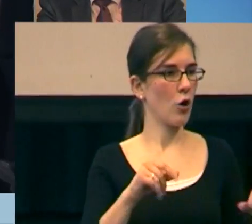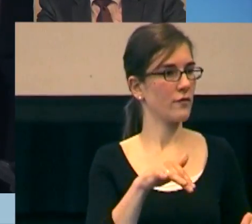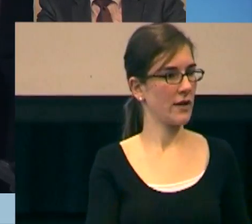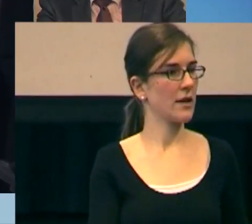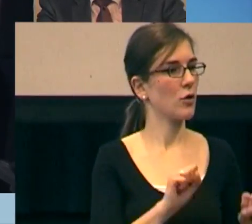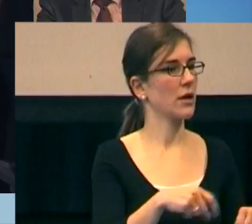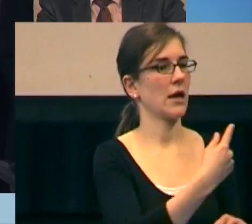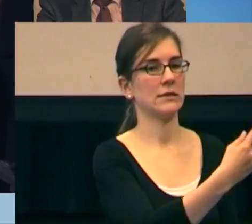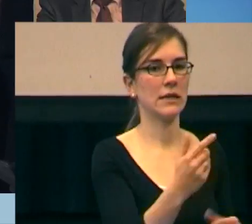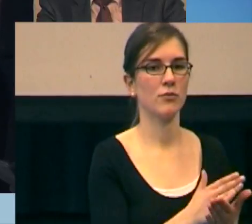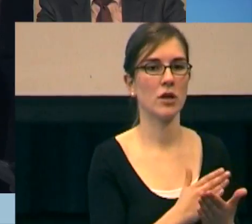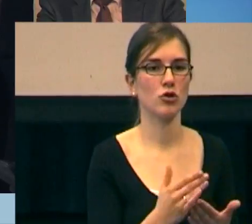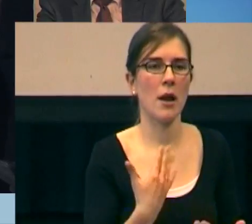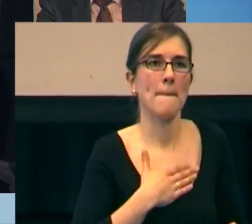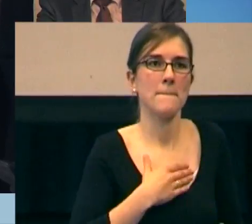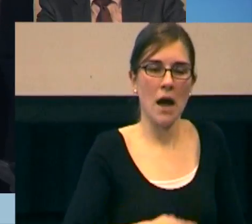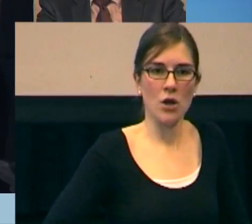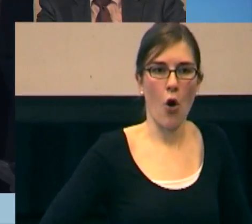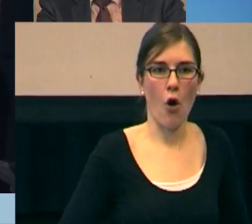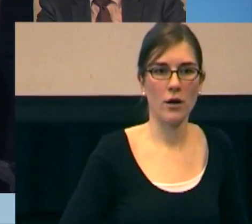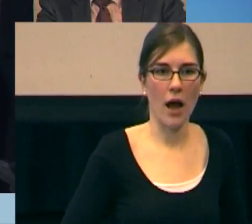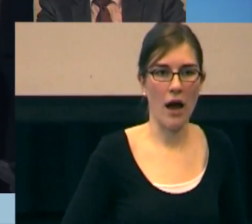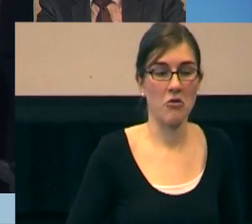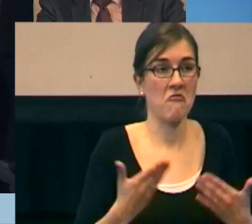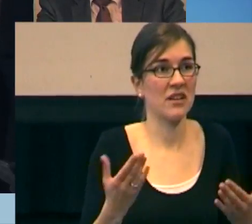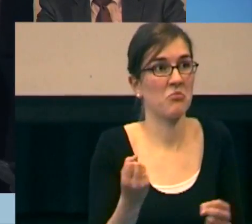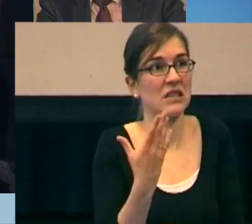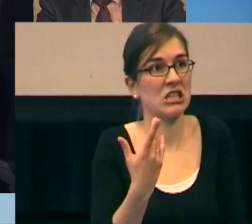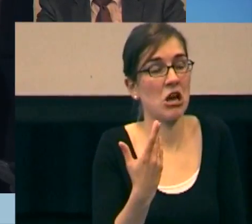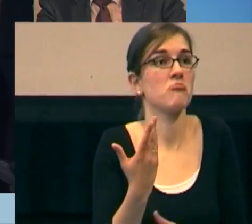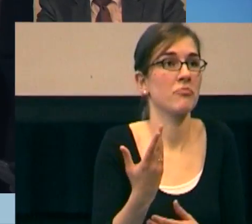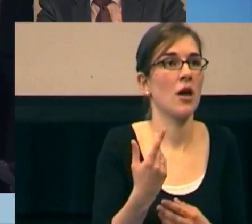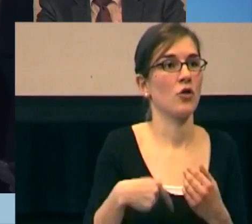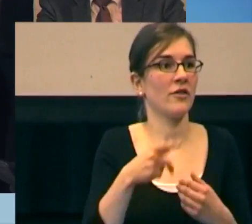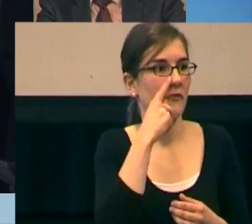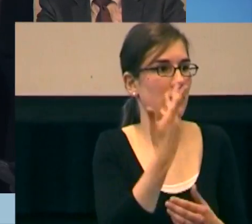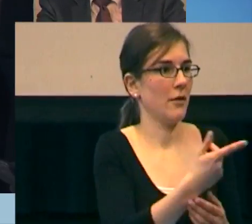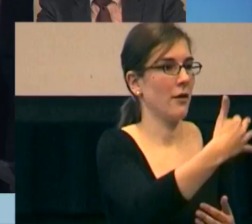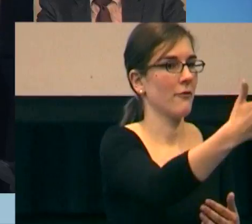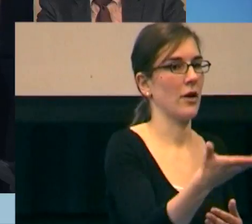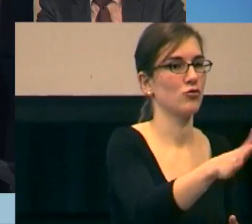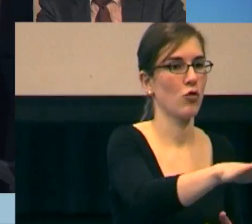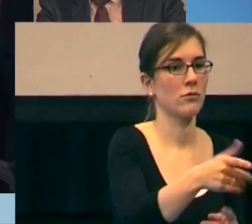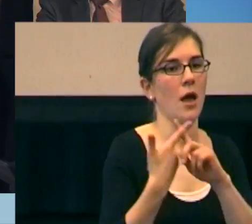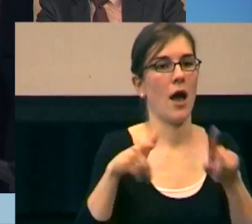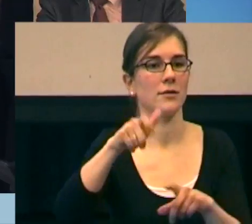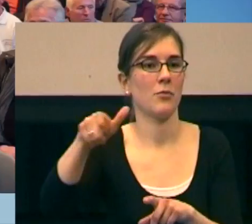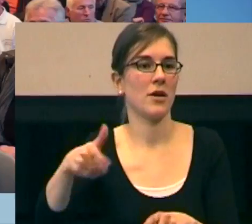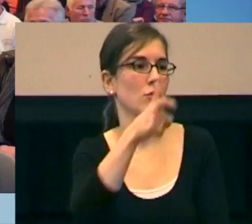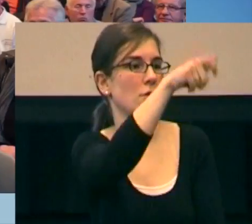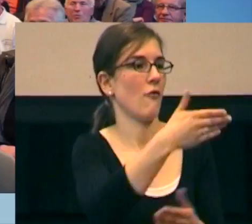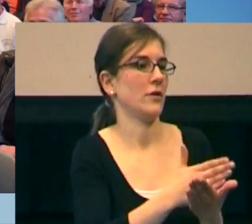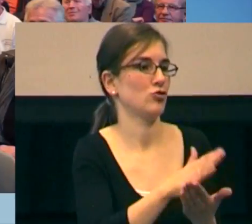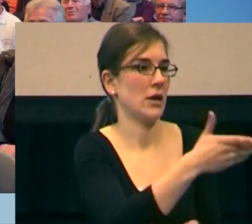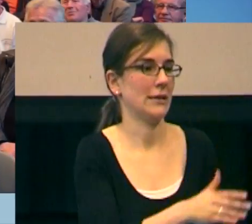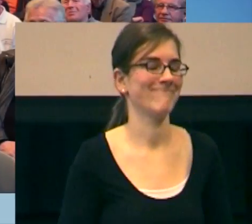entscheiden was mit Ihren Organen passiert sonst machen das nach Ihrem Tod andere und jetzt gebe ich das Mikrofon an Frau Dr. Müller sie